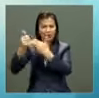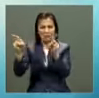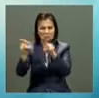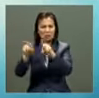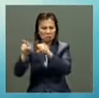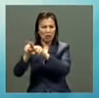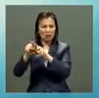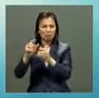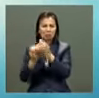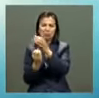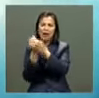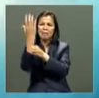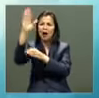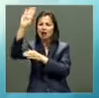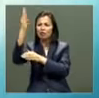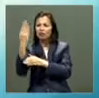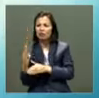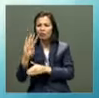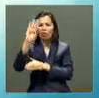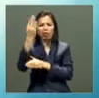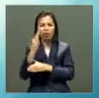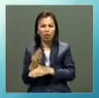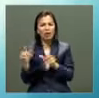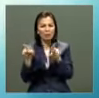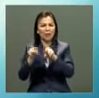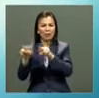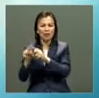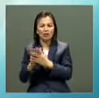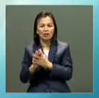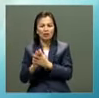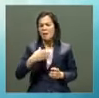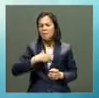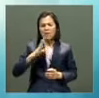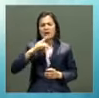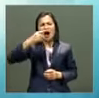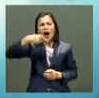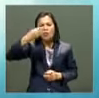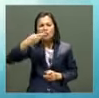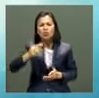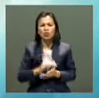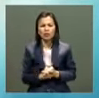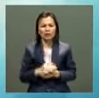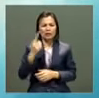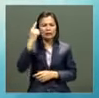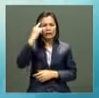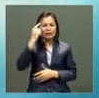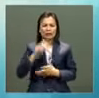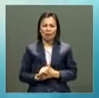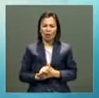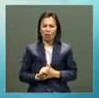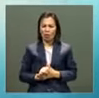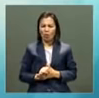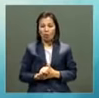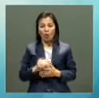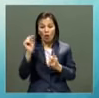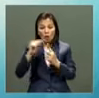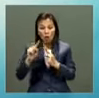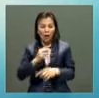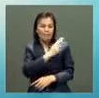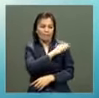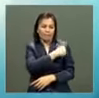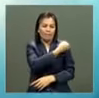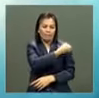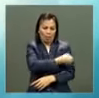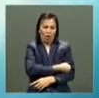ครับผมก็ไม่ได้อยากจะพูดในคำพูดที่ต้องมาเดี๋ยวเขาบอกว่าเอาหมอขู่อีกแล้วนะแต่ในเชิงทางการแพ